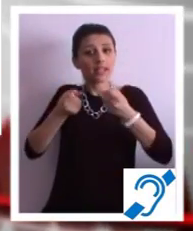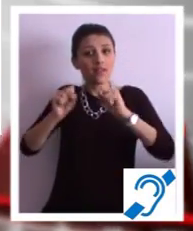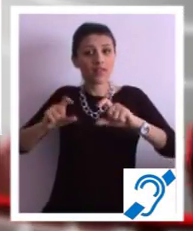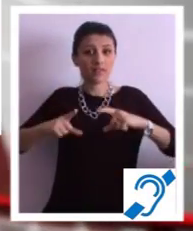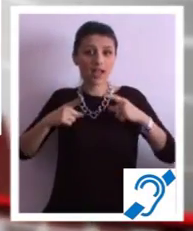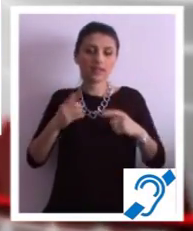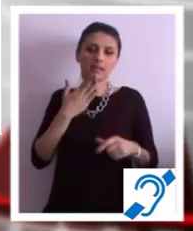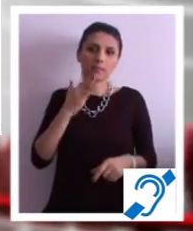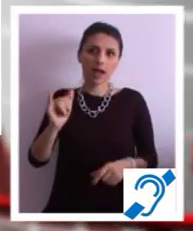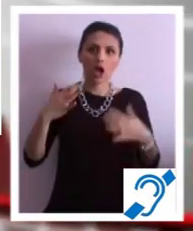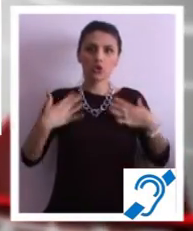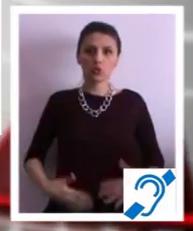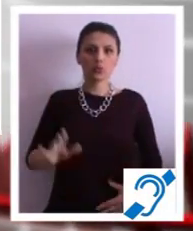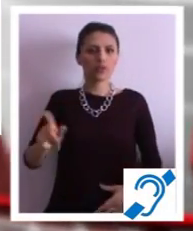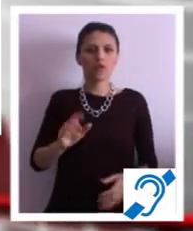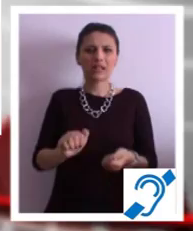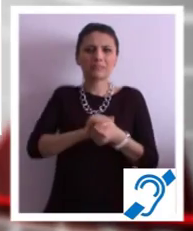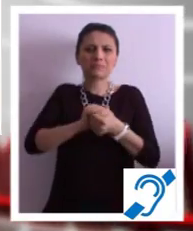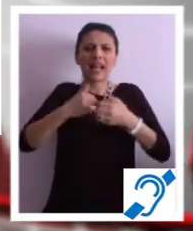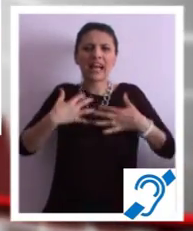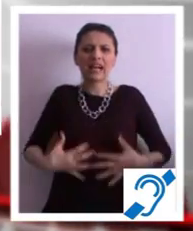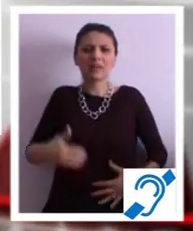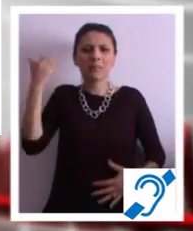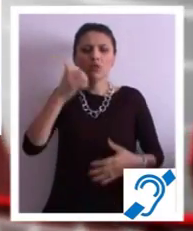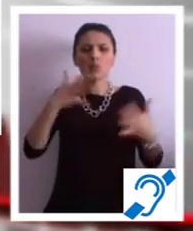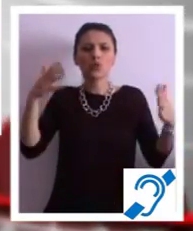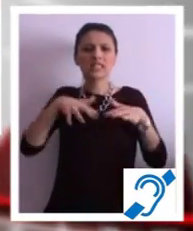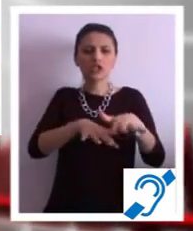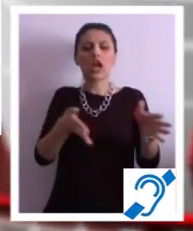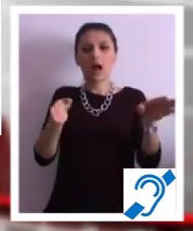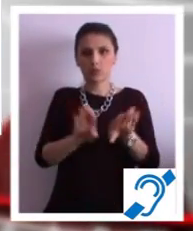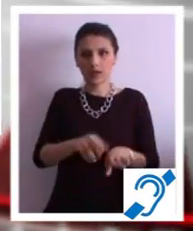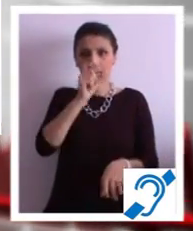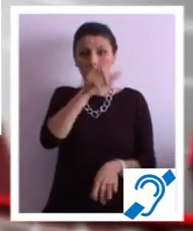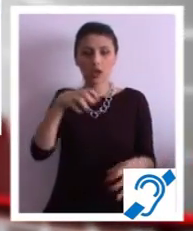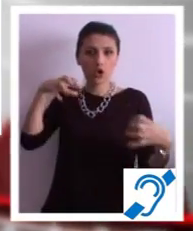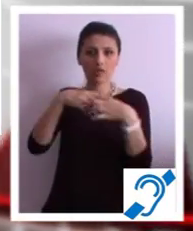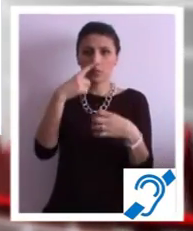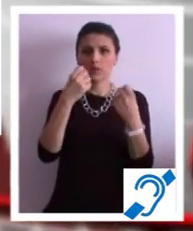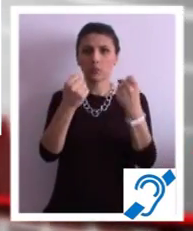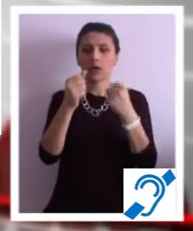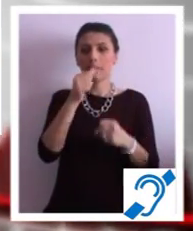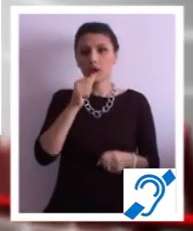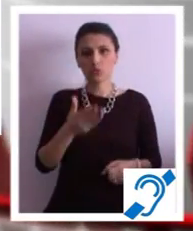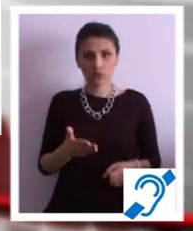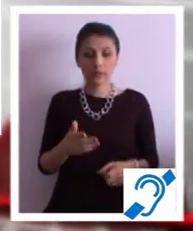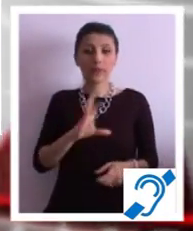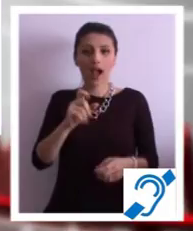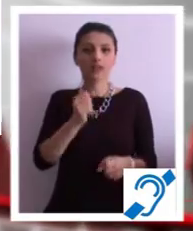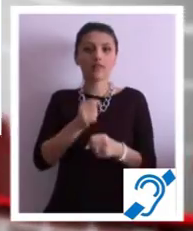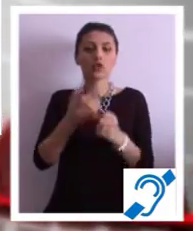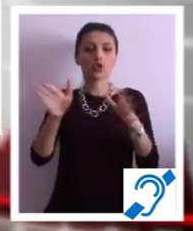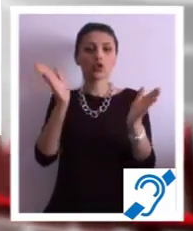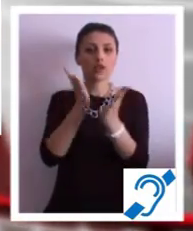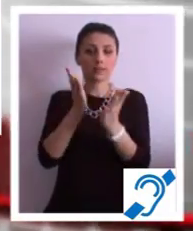poate salva. Din păcate, trupul lui era atât de zdrobit încât pierduse mult sânge și a murit. Bărbatul lovit mirosea puternic a băutură. În acest caz a fost